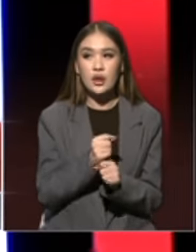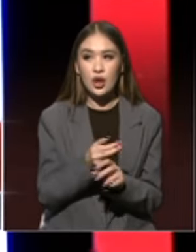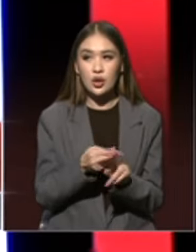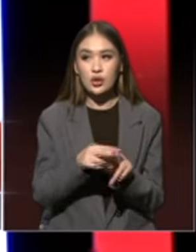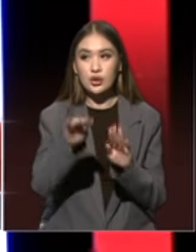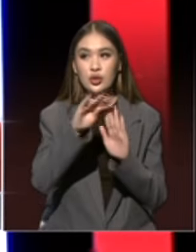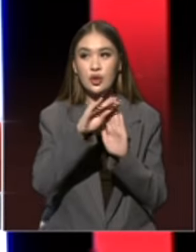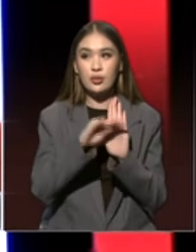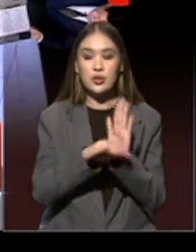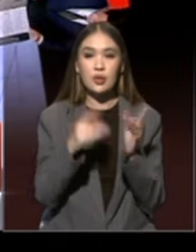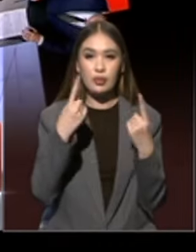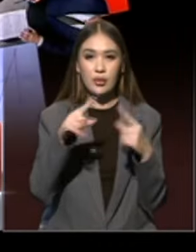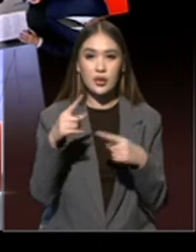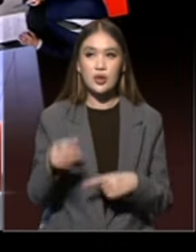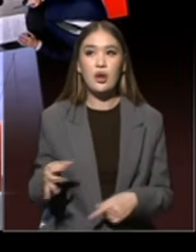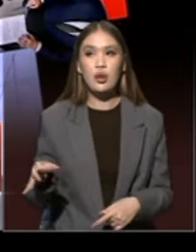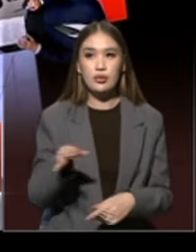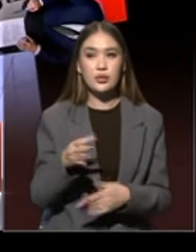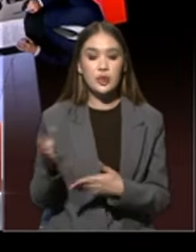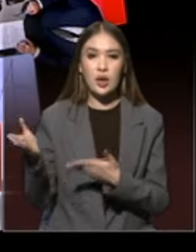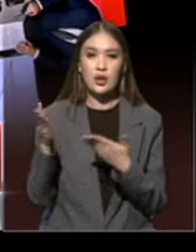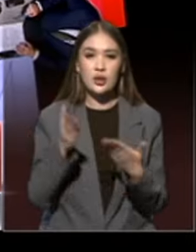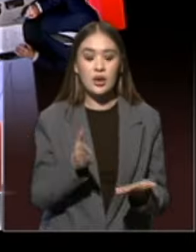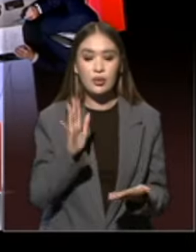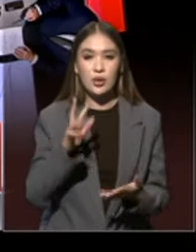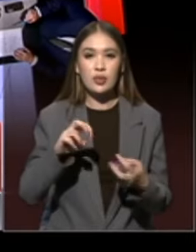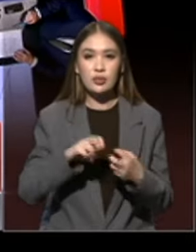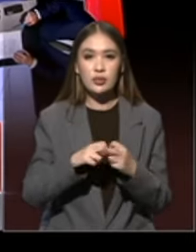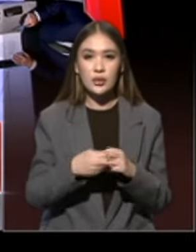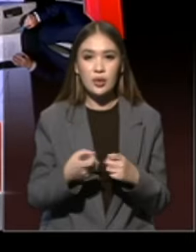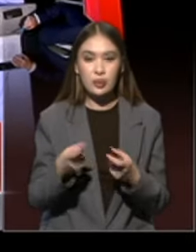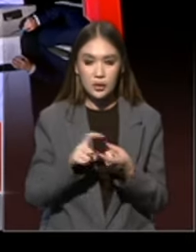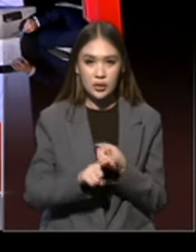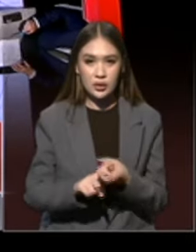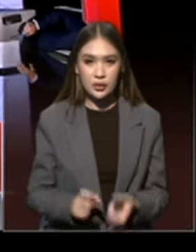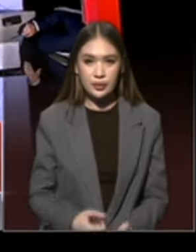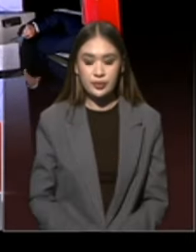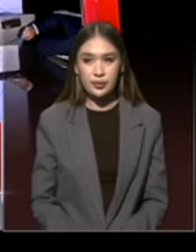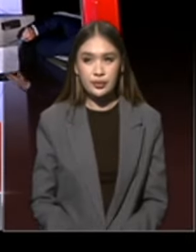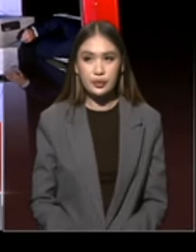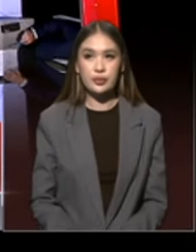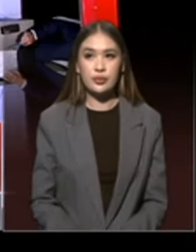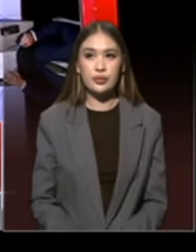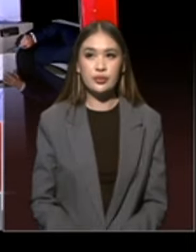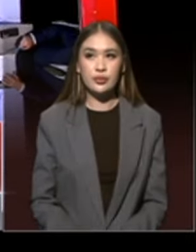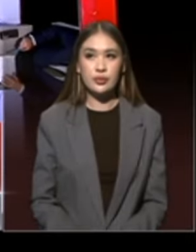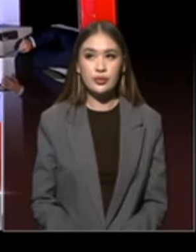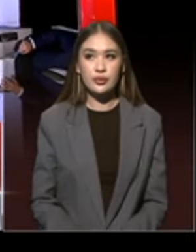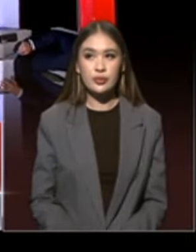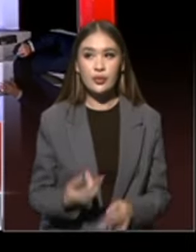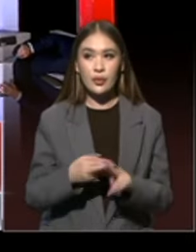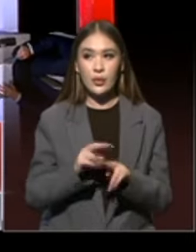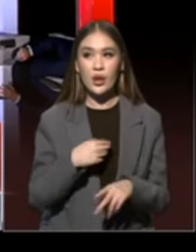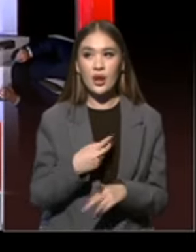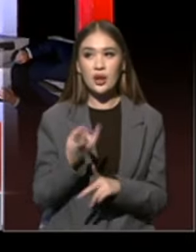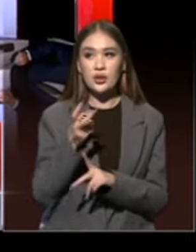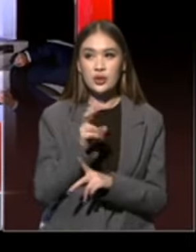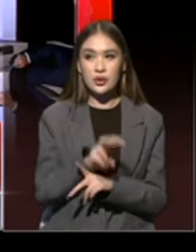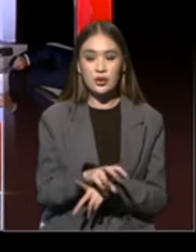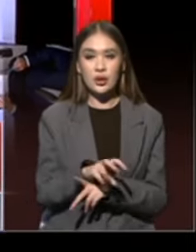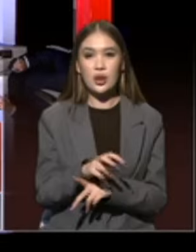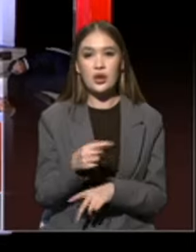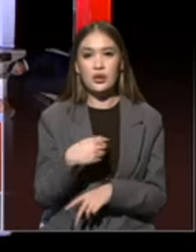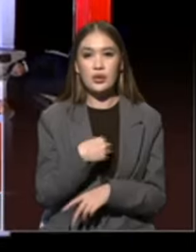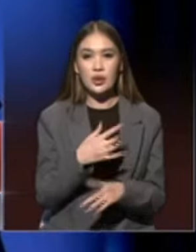біздер. Басқа облыстан алдырту керек, осы мәселеге байланысты. Бұл жерде былай ғой мәселе. Мен енді осы студия келерде дайындалдым осы